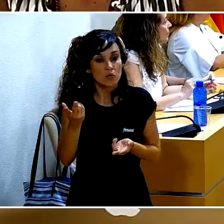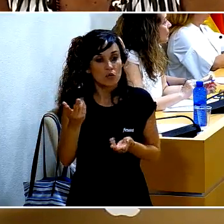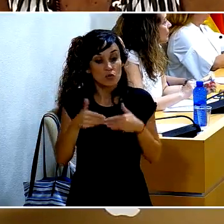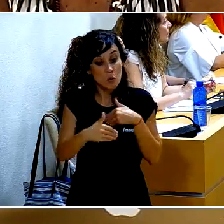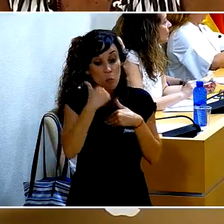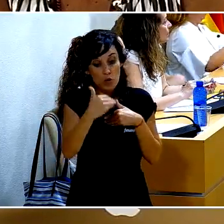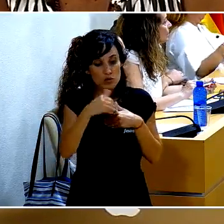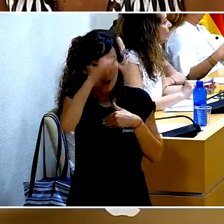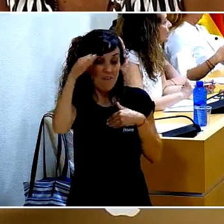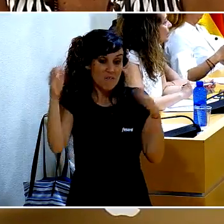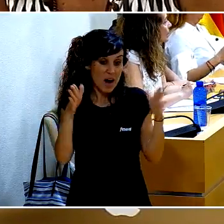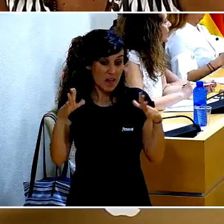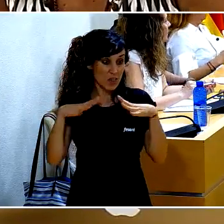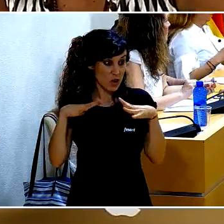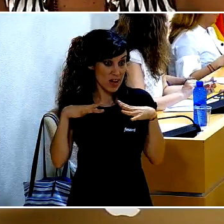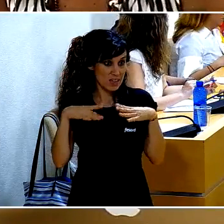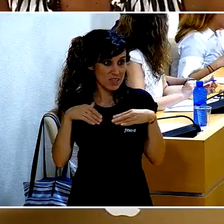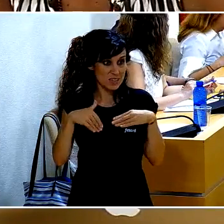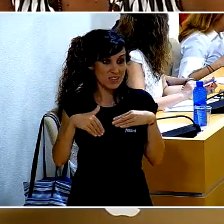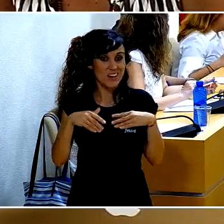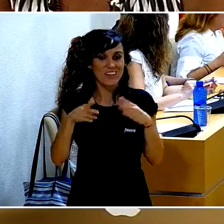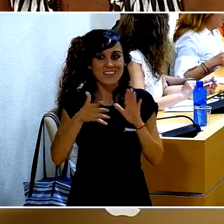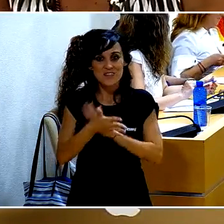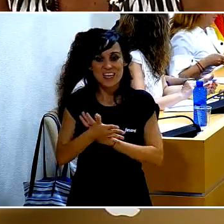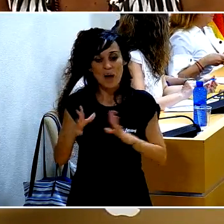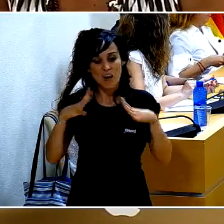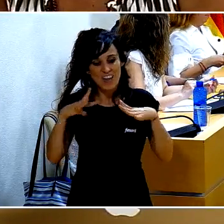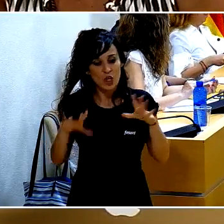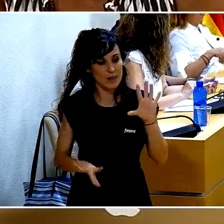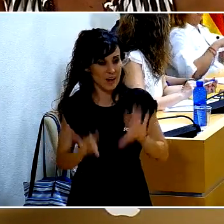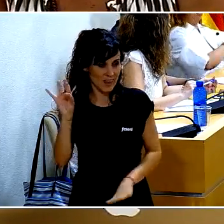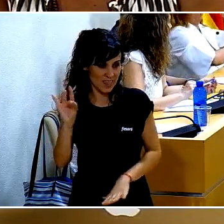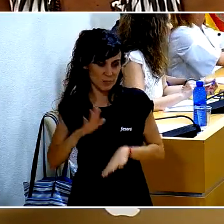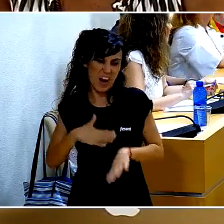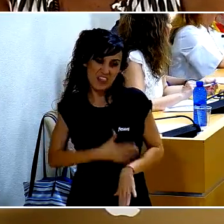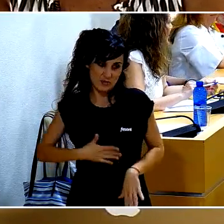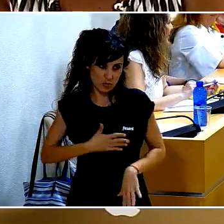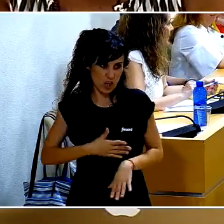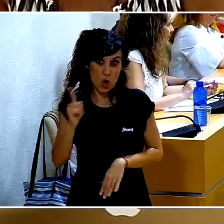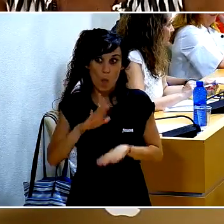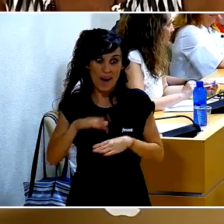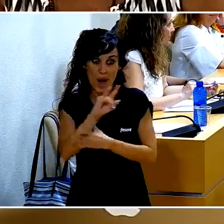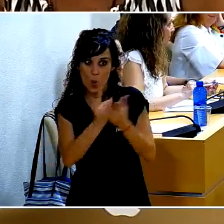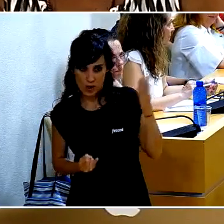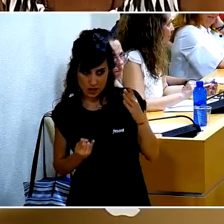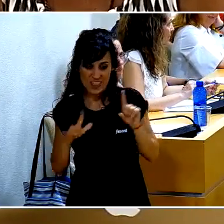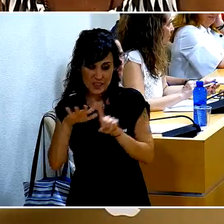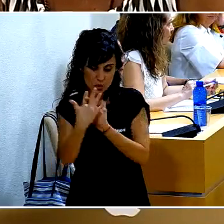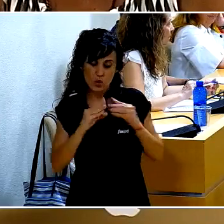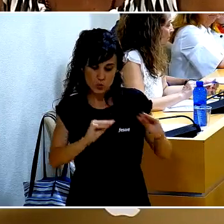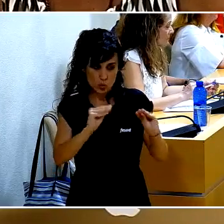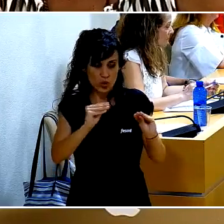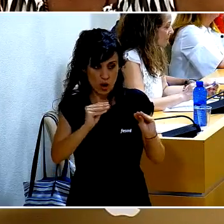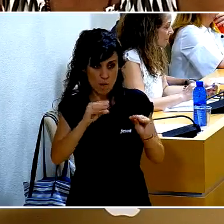les vacances siguin vacances triades per a gaudir i no per a fugir de la situació que teniu